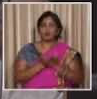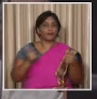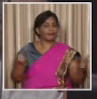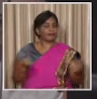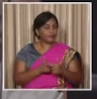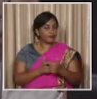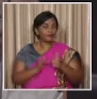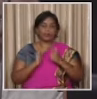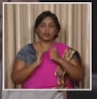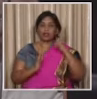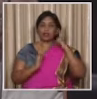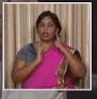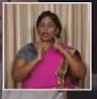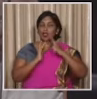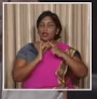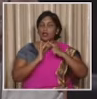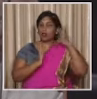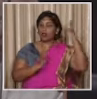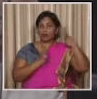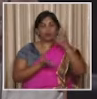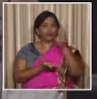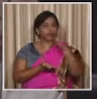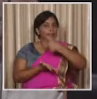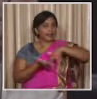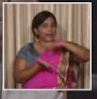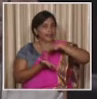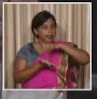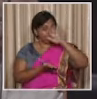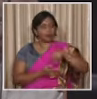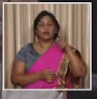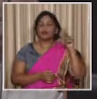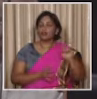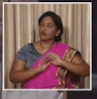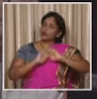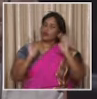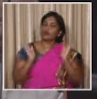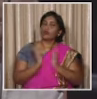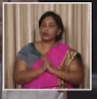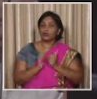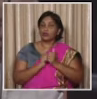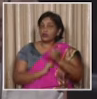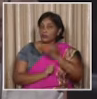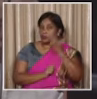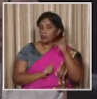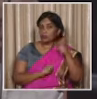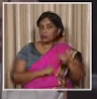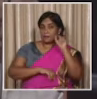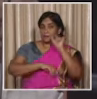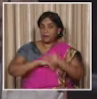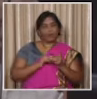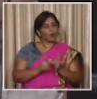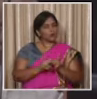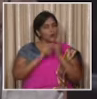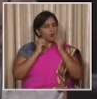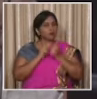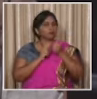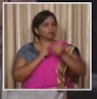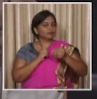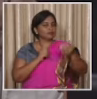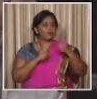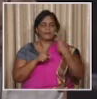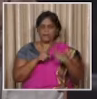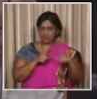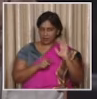නගර ජාත්‍යන්තර මූල්‍ය කේන්ද්‍රයක් බවට පත් කරනවා. හැබැයි ඒ සියල්ලම කළ හැක්කේ මේ සැලසුම ඔස්සේ ඉදිරියට ගියොත්